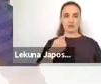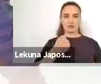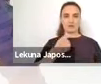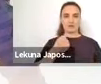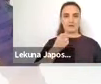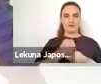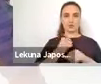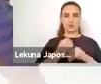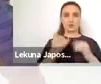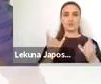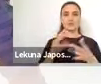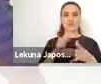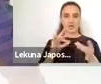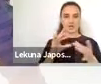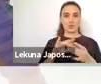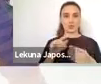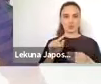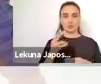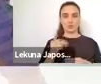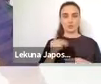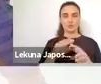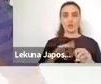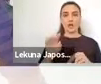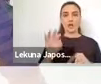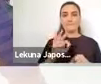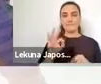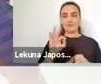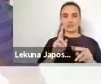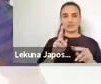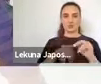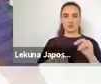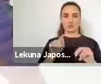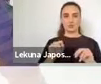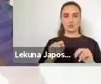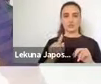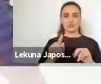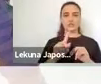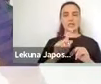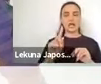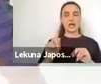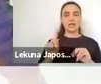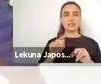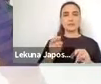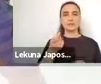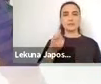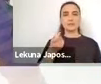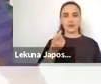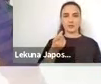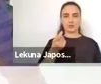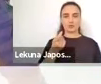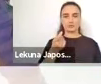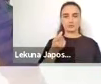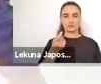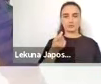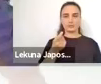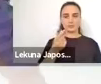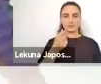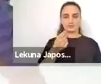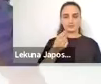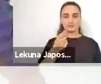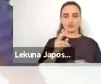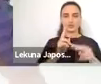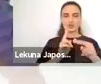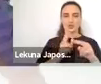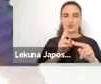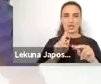დღეს მაკარონებით, ხო? და აი ამაზე დასრულდეს. ანუ რაღაცა მინიმალური ინტერვენცია,